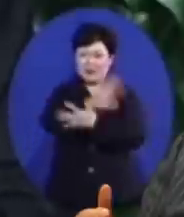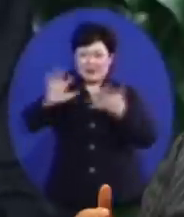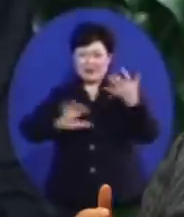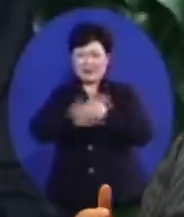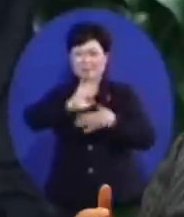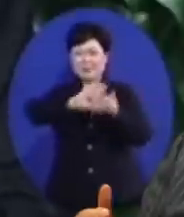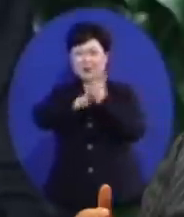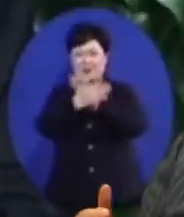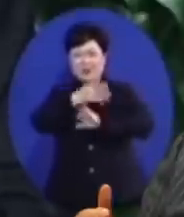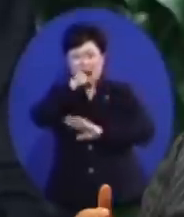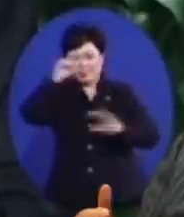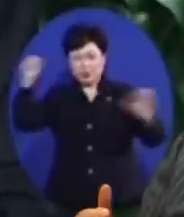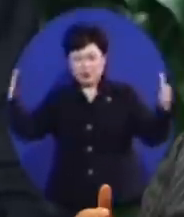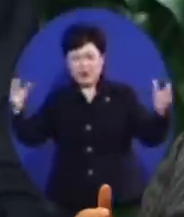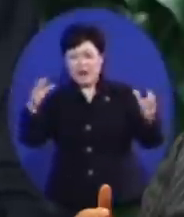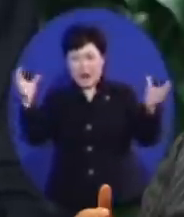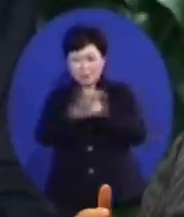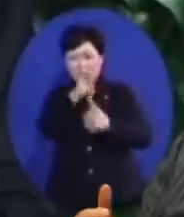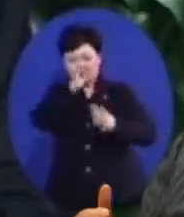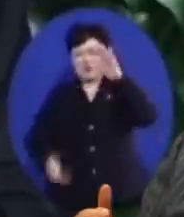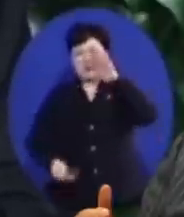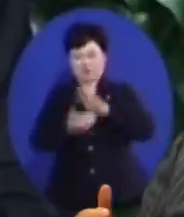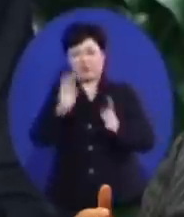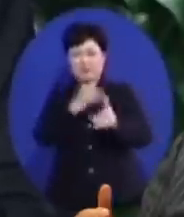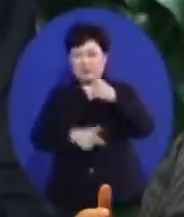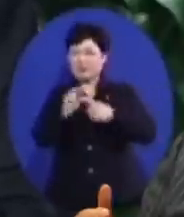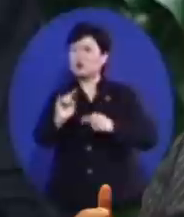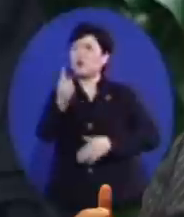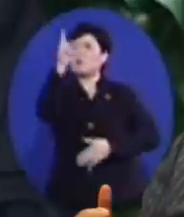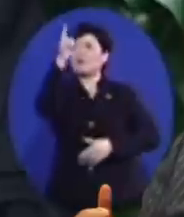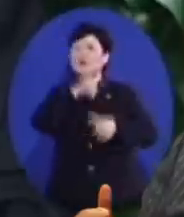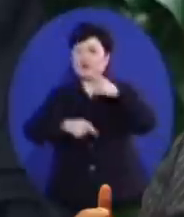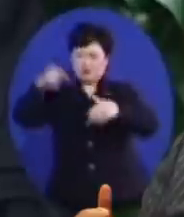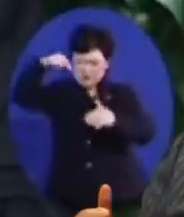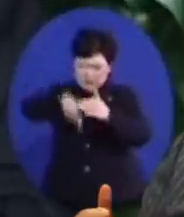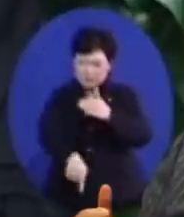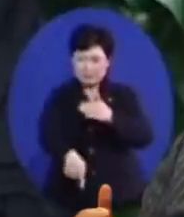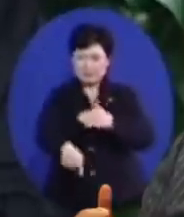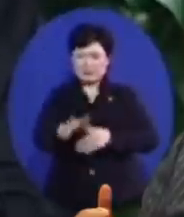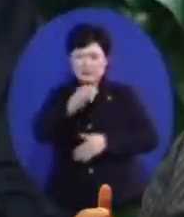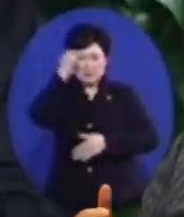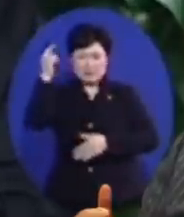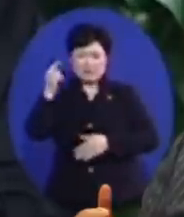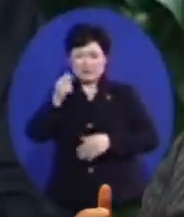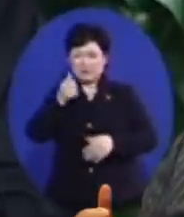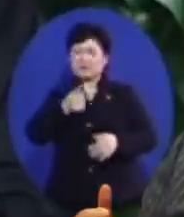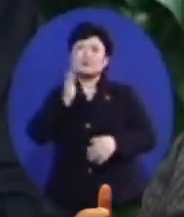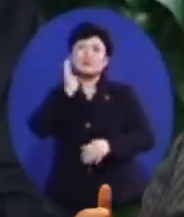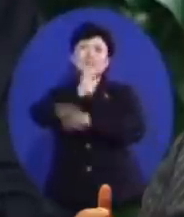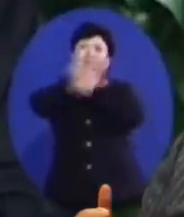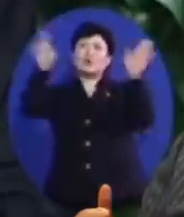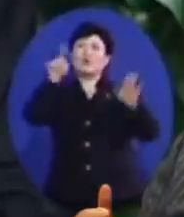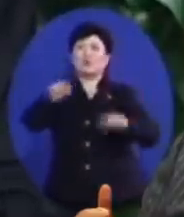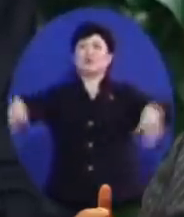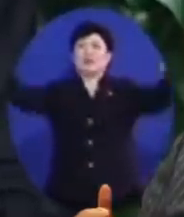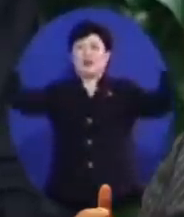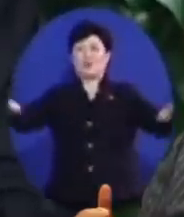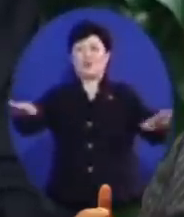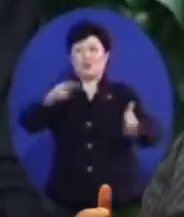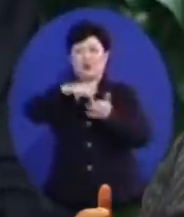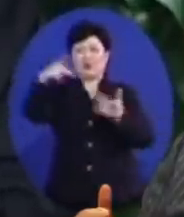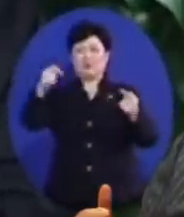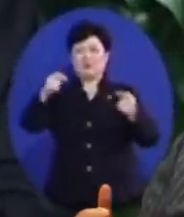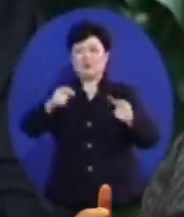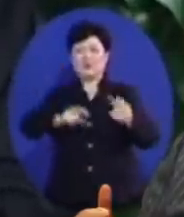선을 이루게 된 것입니다. 더 높이 나르고 더 깊이 나르고 성의로 날아올라가게 만들어주는 것입니다.